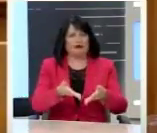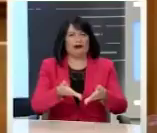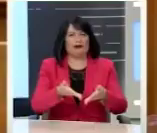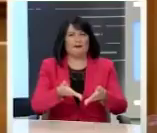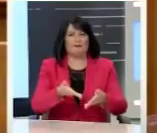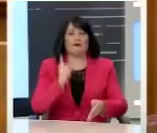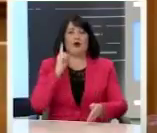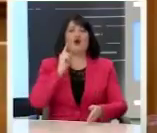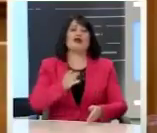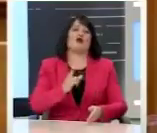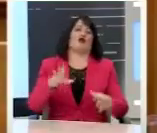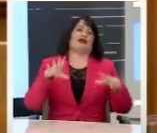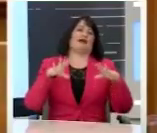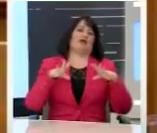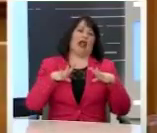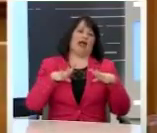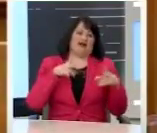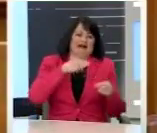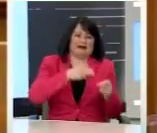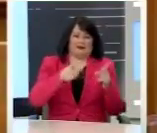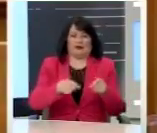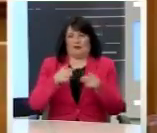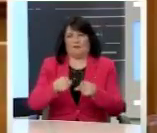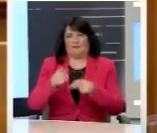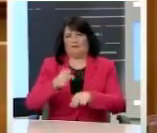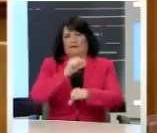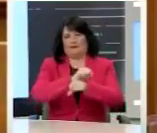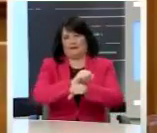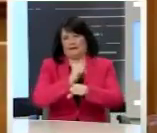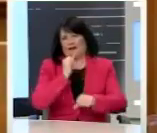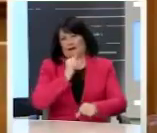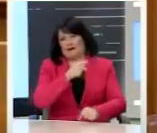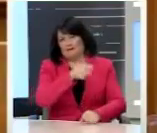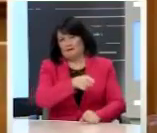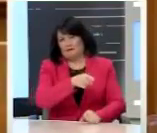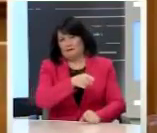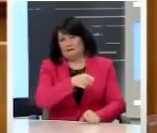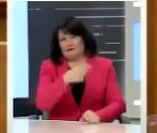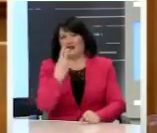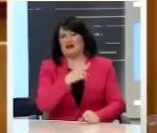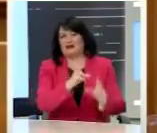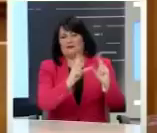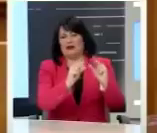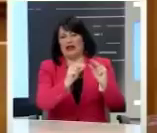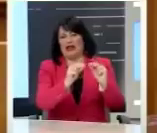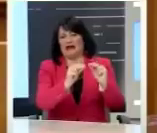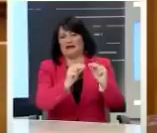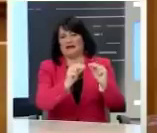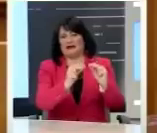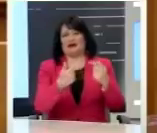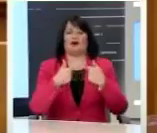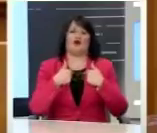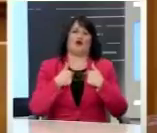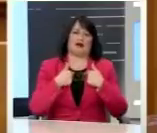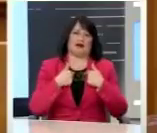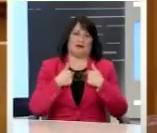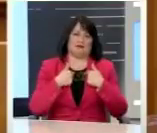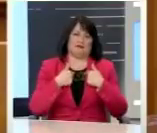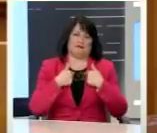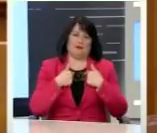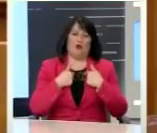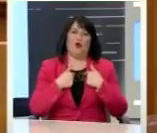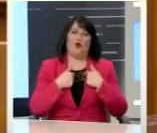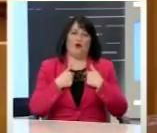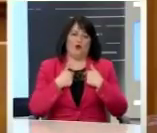κόψε ράψε των διάφορων ισοβητών που είναι δικοί σας συνομιλητές και όχι δικοί μου συνομιλητές.